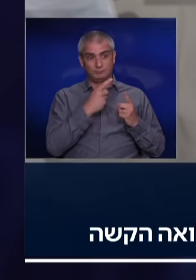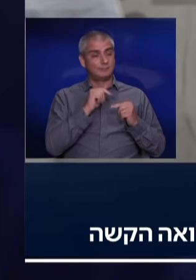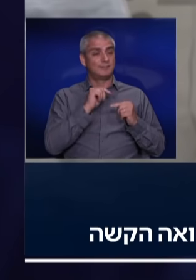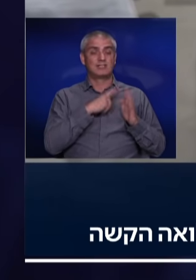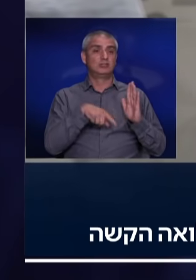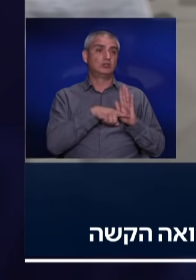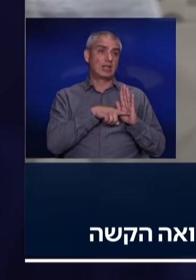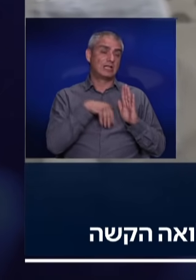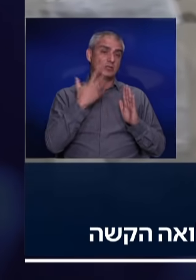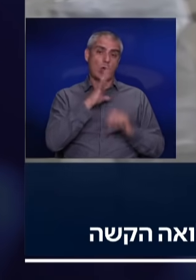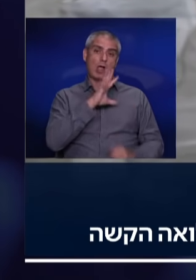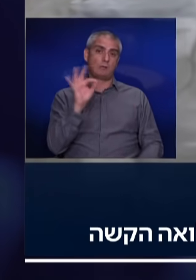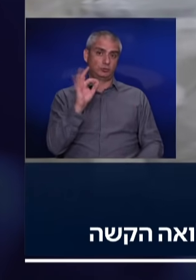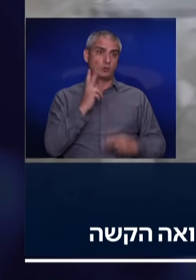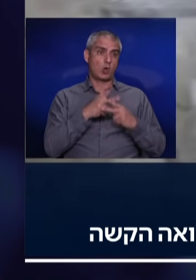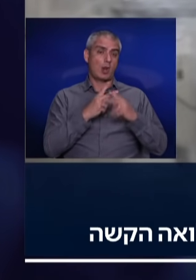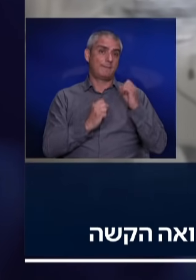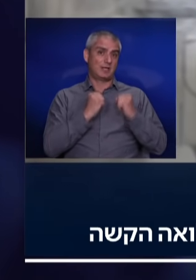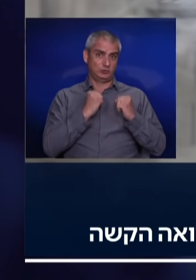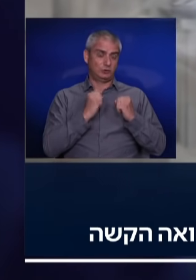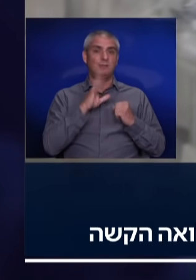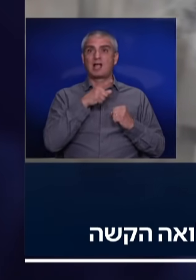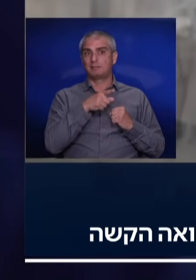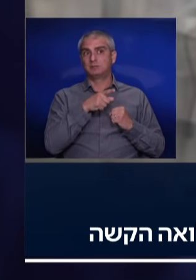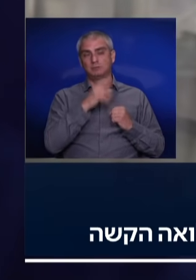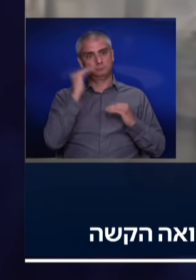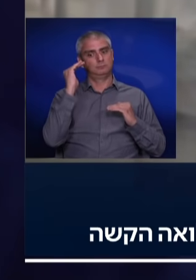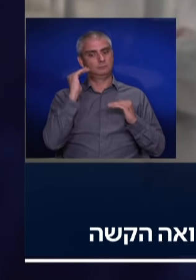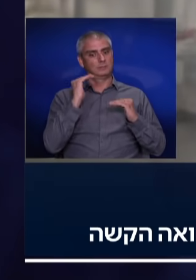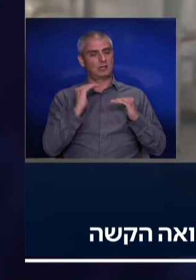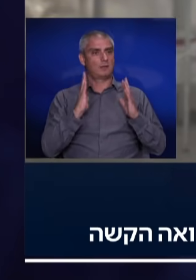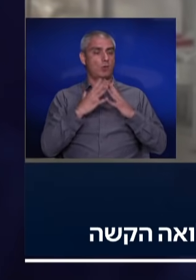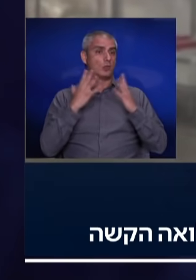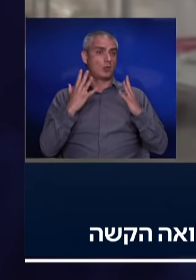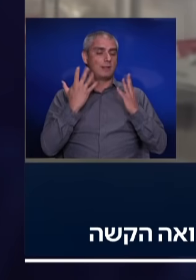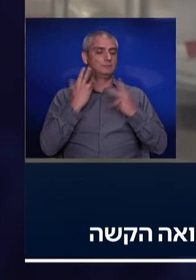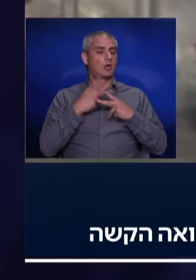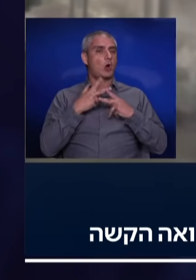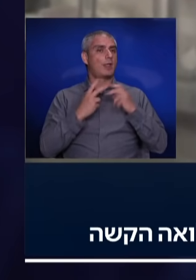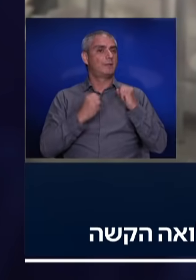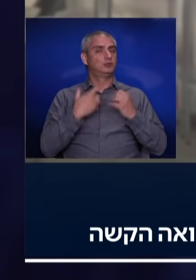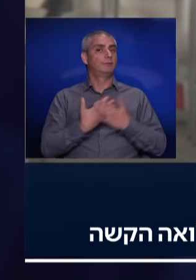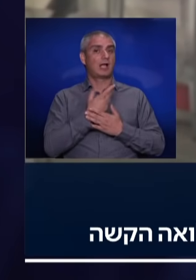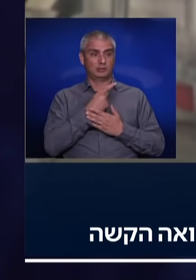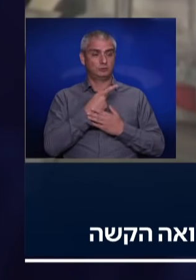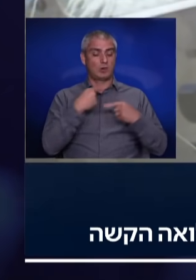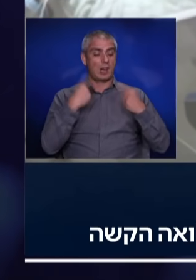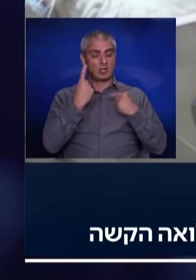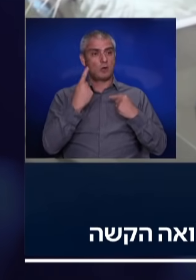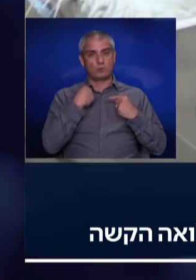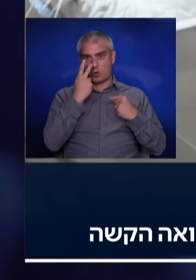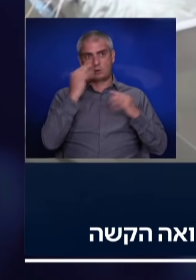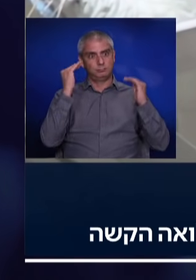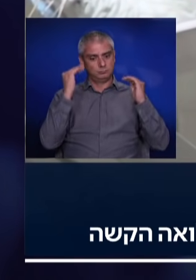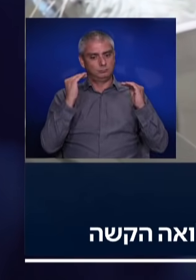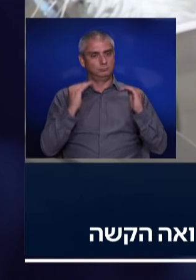יהיו 500 חולים קשים, וגם זה ירידה מאוד גדולה. ממספר החולים הקשים החדשים ליום רואים ירידה גם